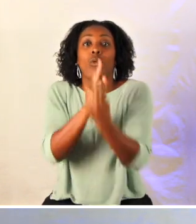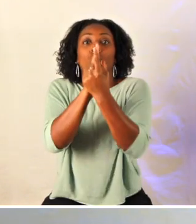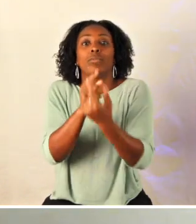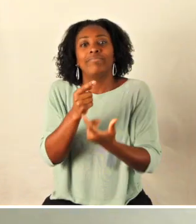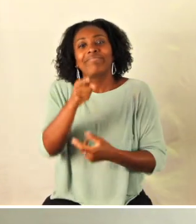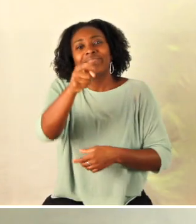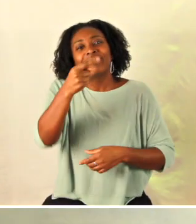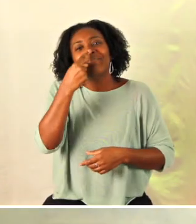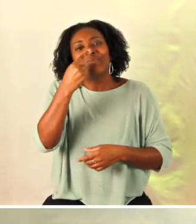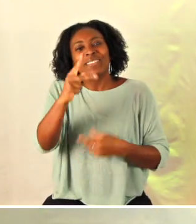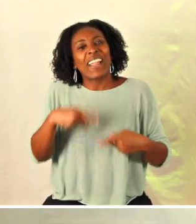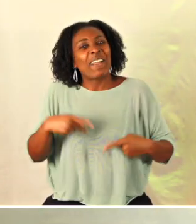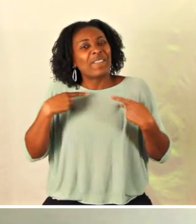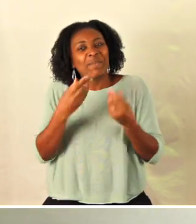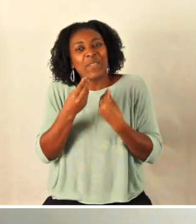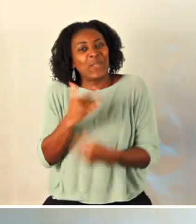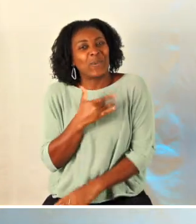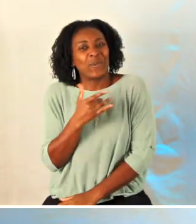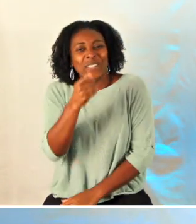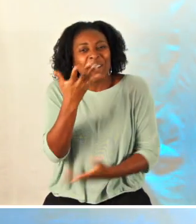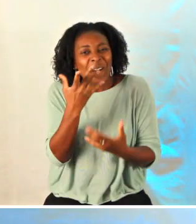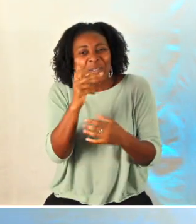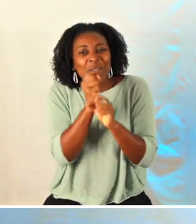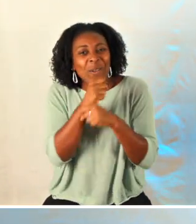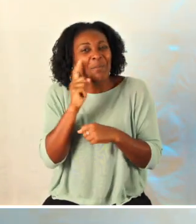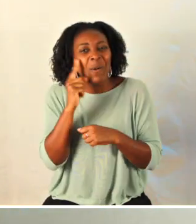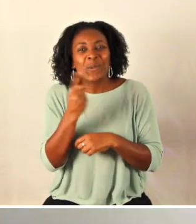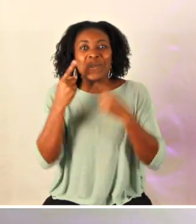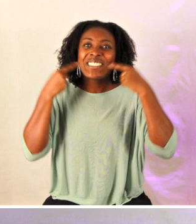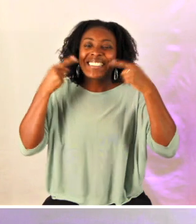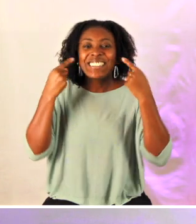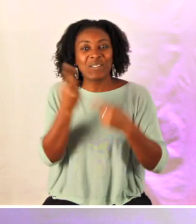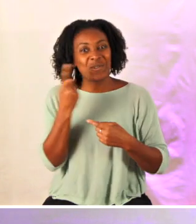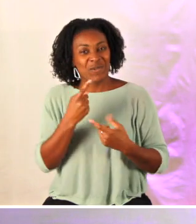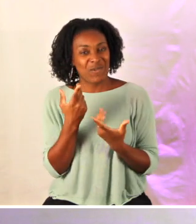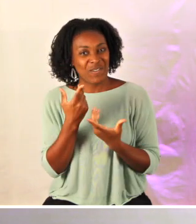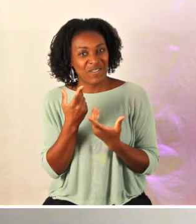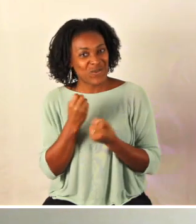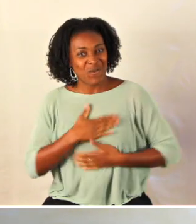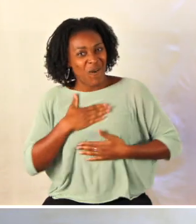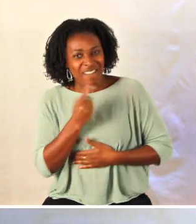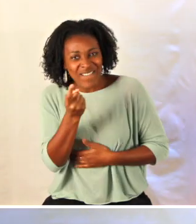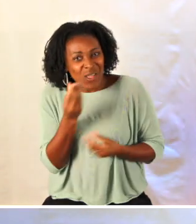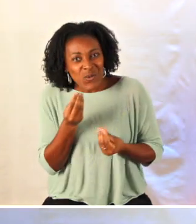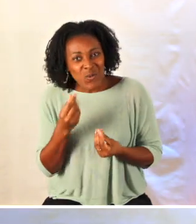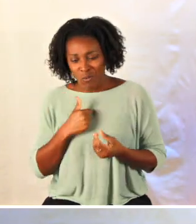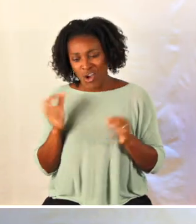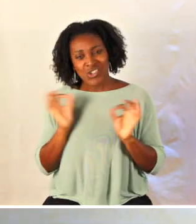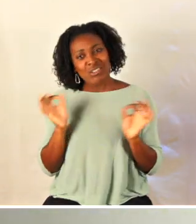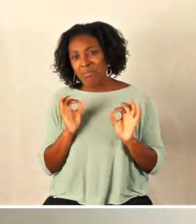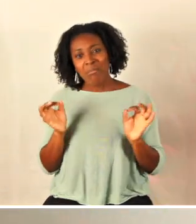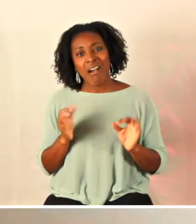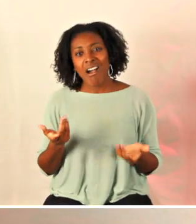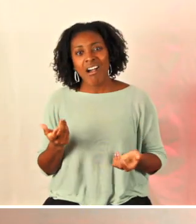chose dans ta vie qui me touche, explique-moi, c'est quoi ton secret? Pourquoi tu es heureux? Pourquoi tu es dans la paix? D'où ça vient ça? Moi je ne l'ai pas.